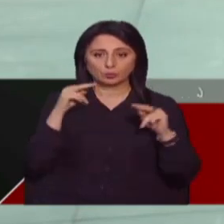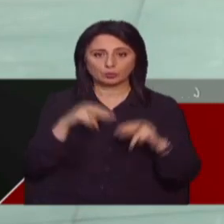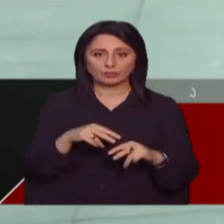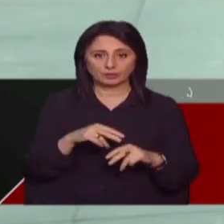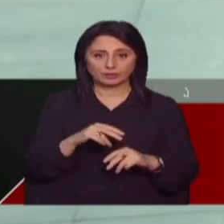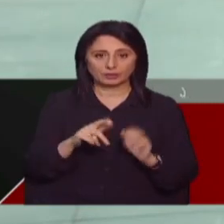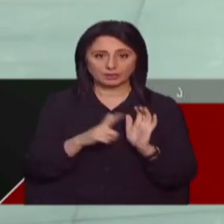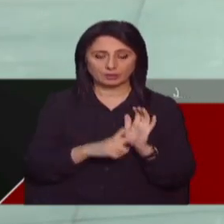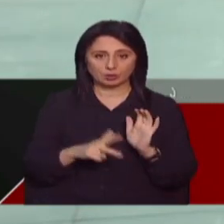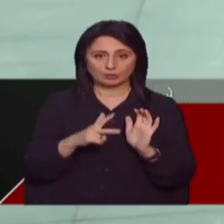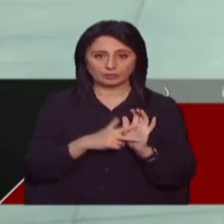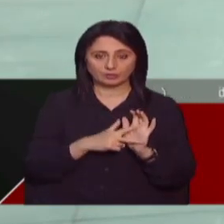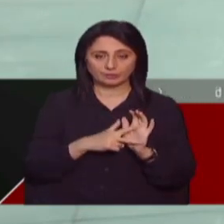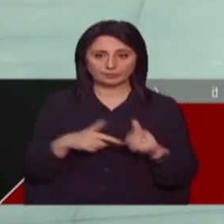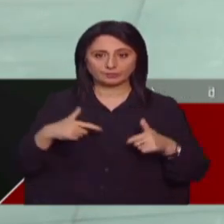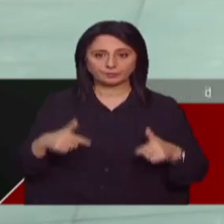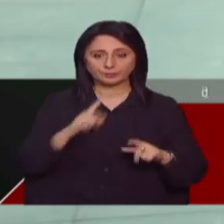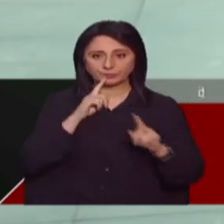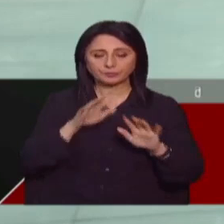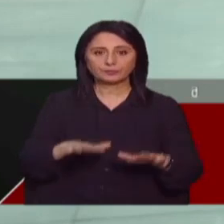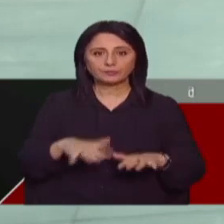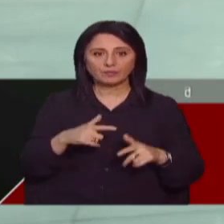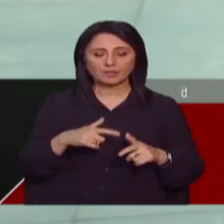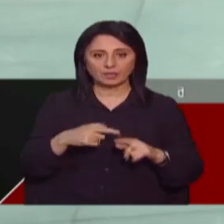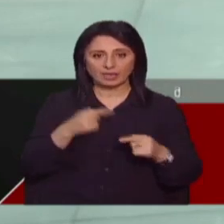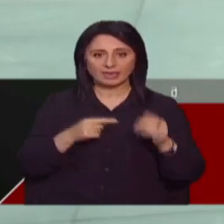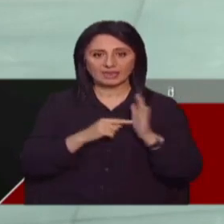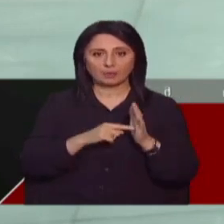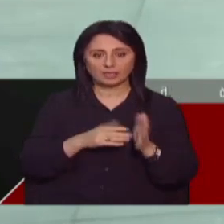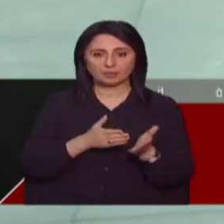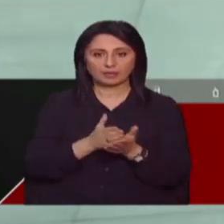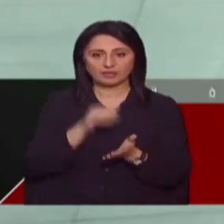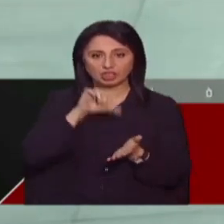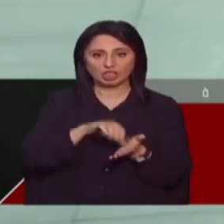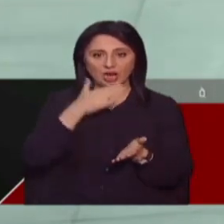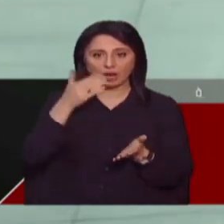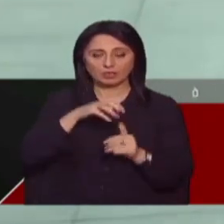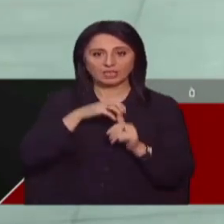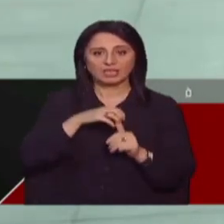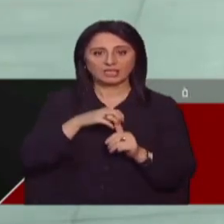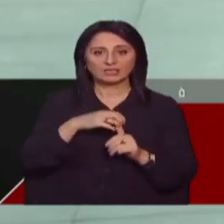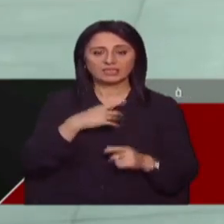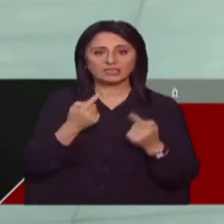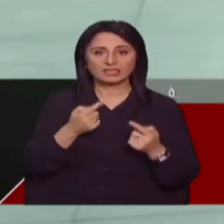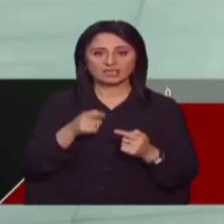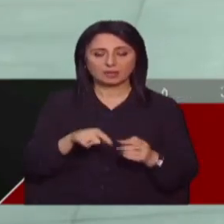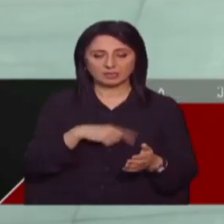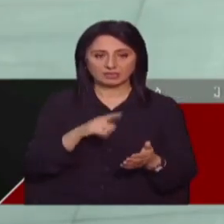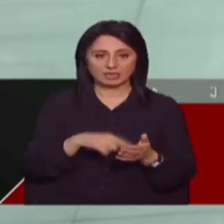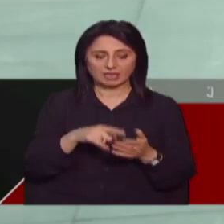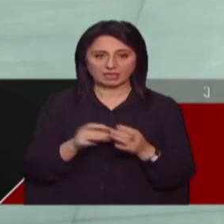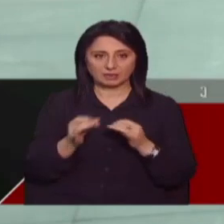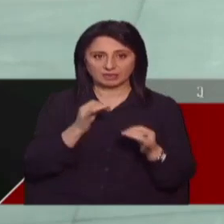რიგით 78 გენერალური ასამბლეა და გენერალური დებატების ფარგლებში გამომსვლელი ყველა ლიდერიც ძირითადად ამ